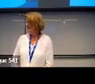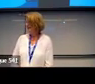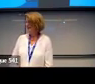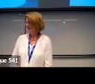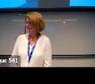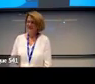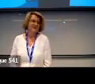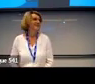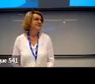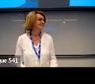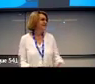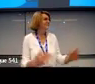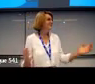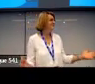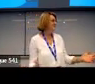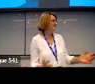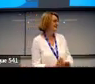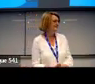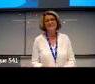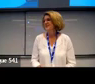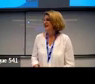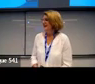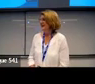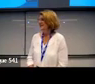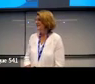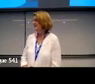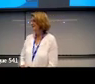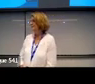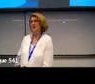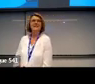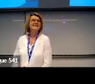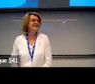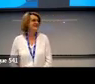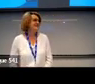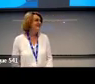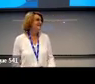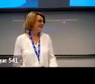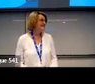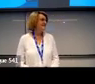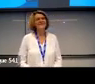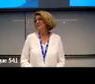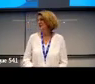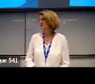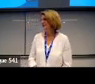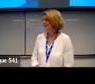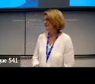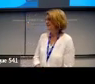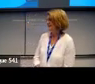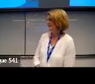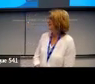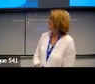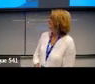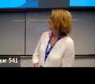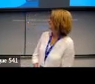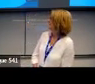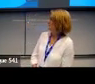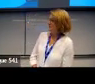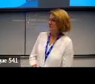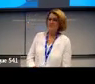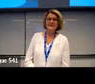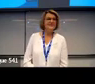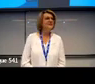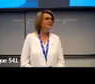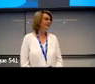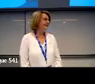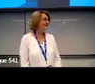de l'utilisation de la plus libre possible. Et c'est effectivement là ce qui se passe avec Wikipédia, on le sait. Au